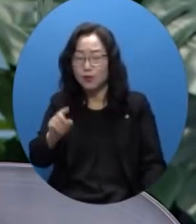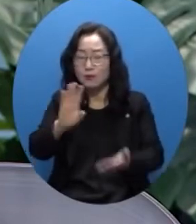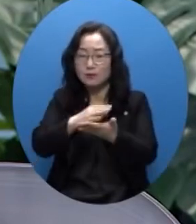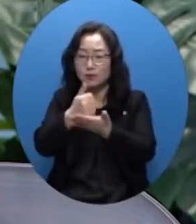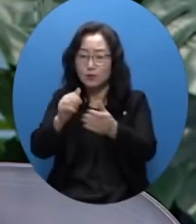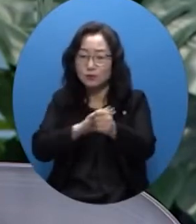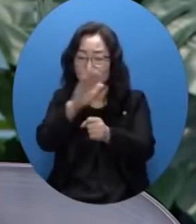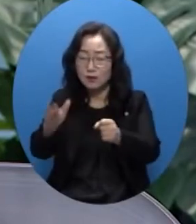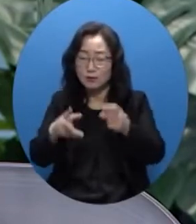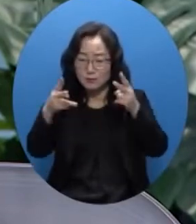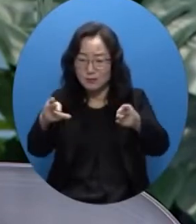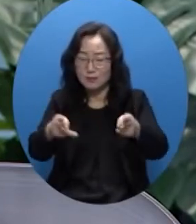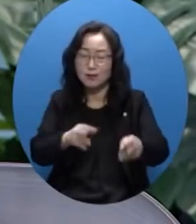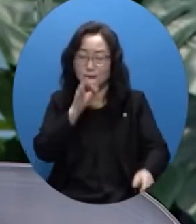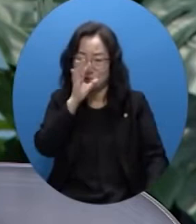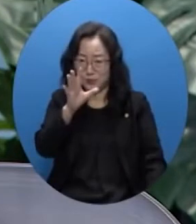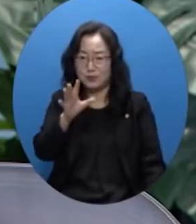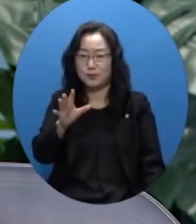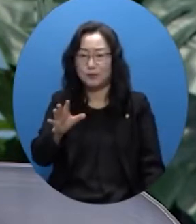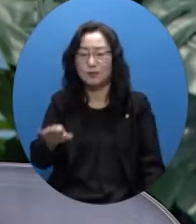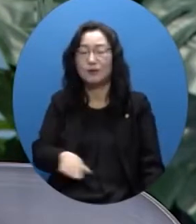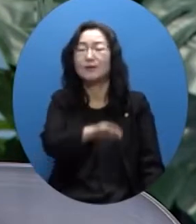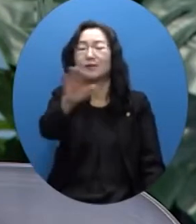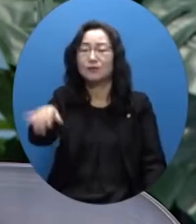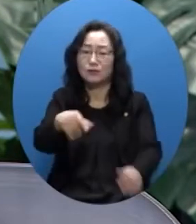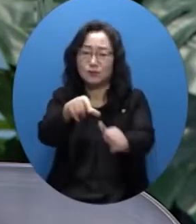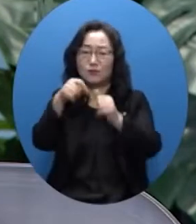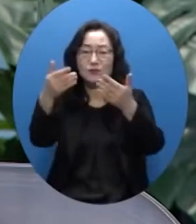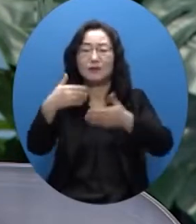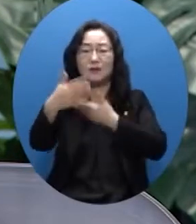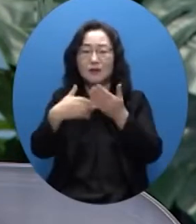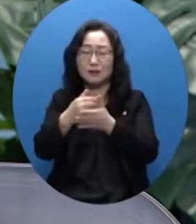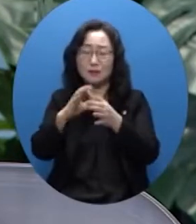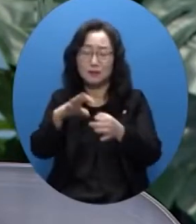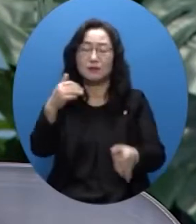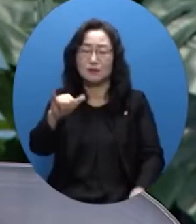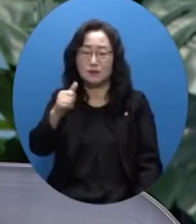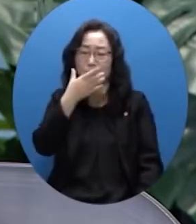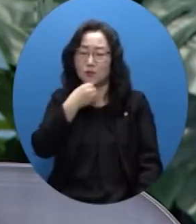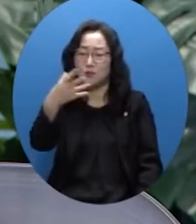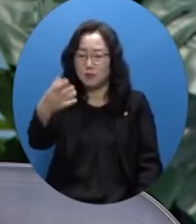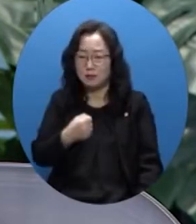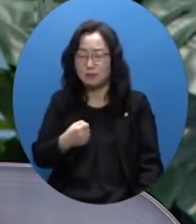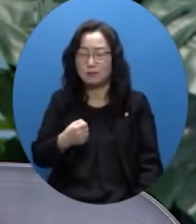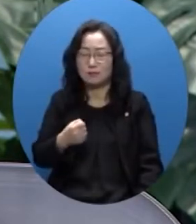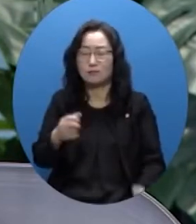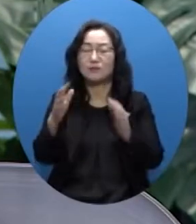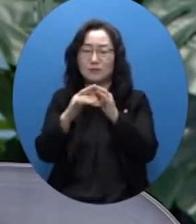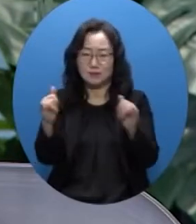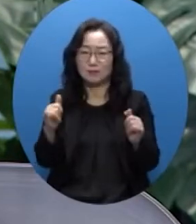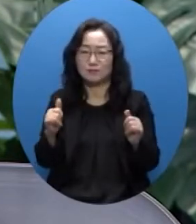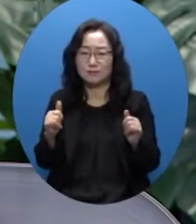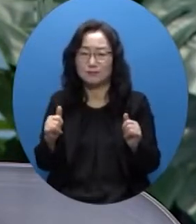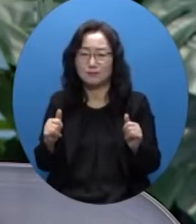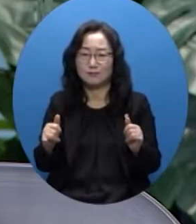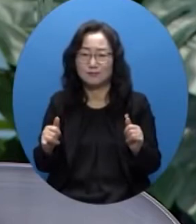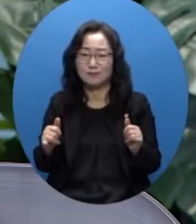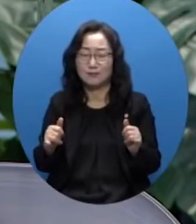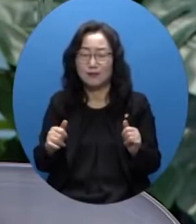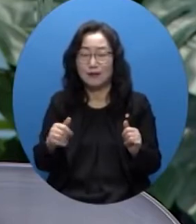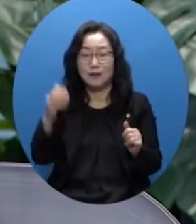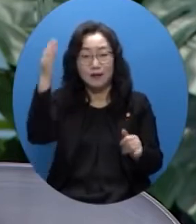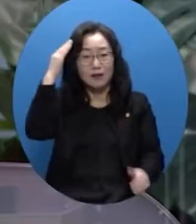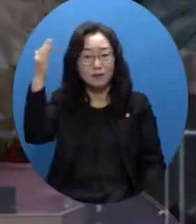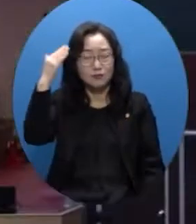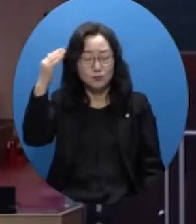없습니다 우리는 고 받은 하나님의 자녀입니다 복받은 하나님의 자녀입니다 한국의